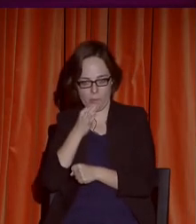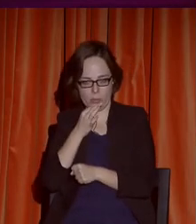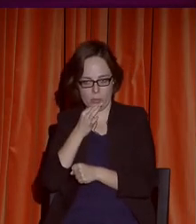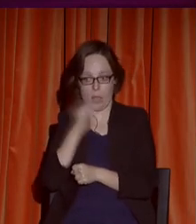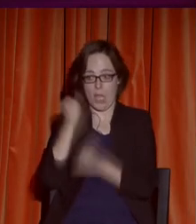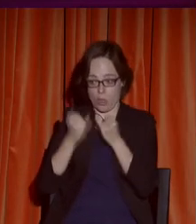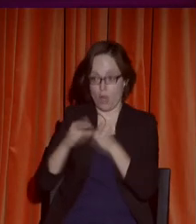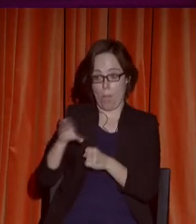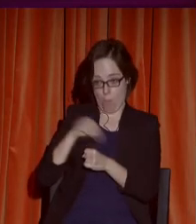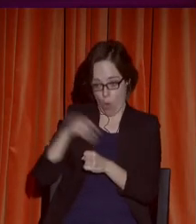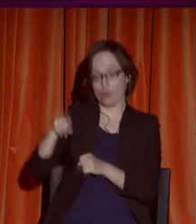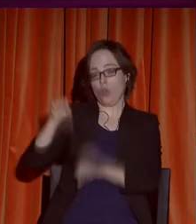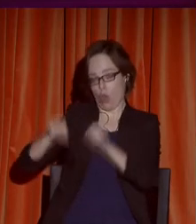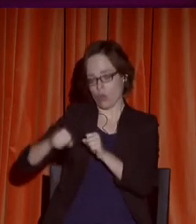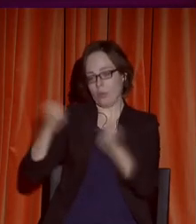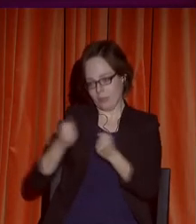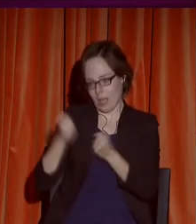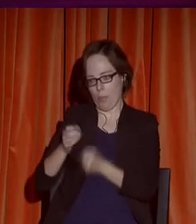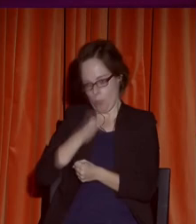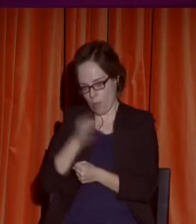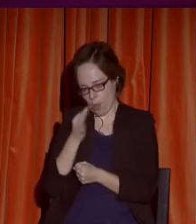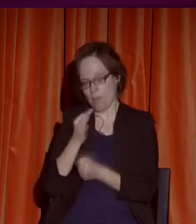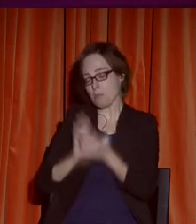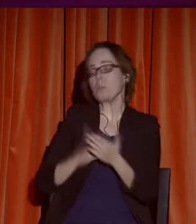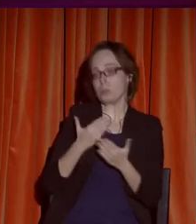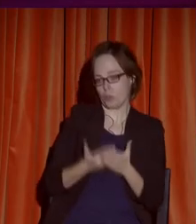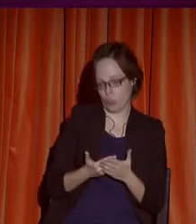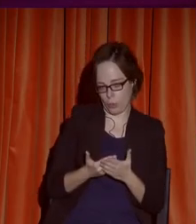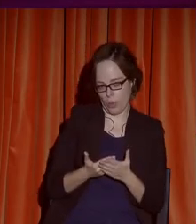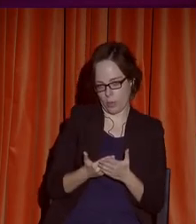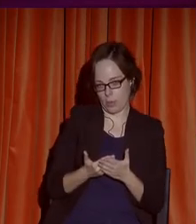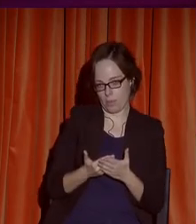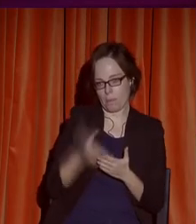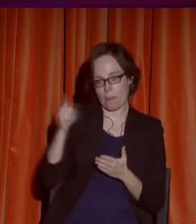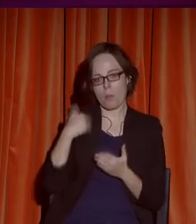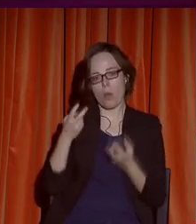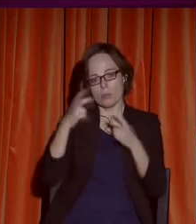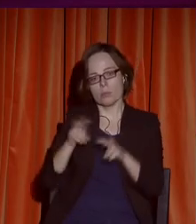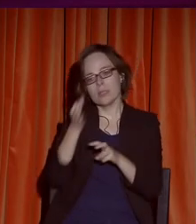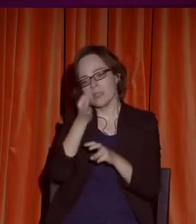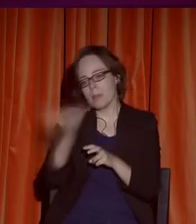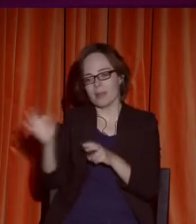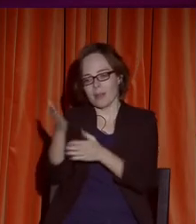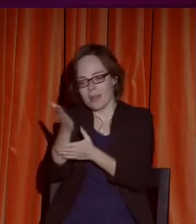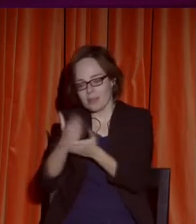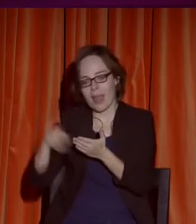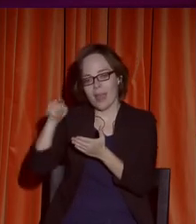takie działania podejmuje. Na przykład jednym z takich działań było utworzenie specjalnej sekcji